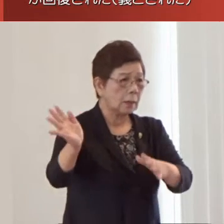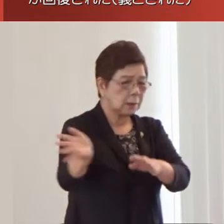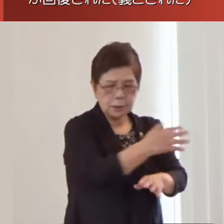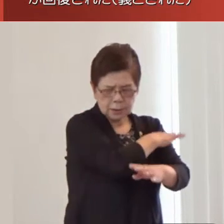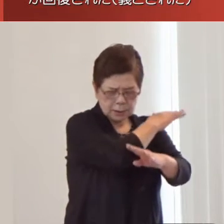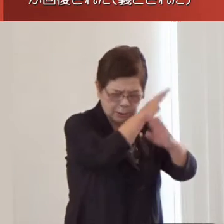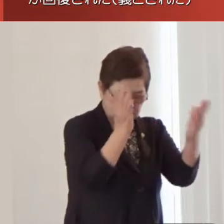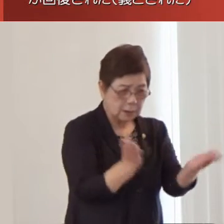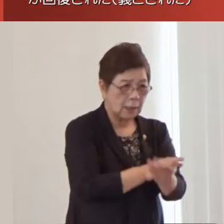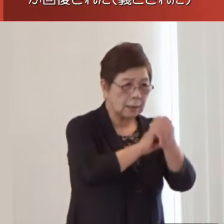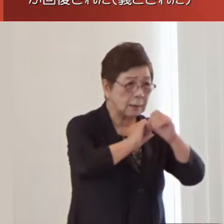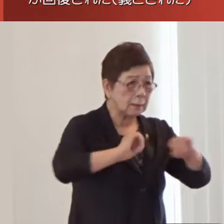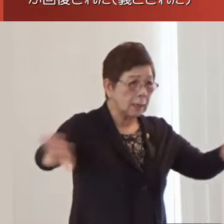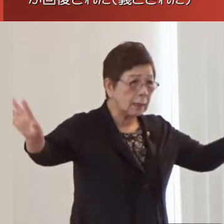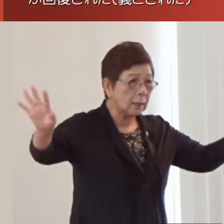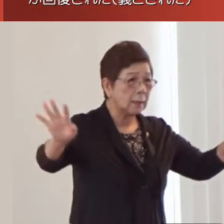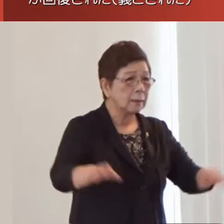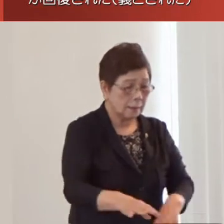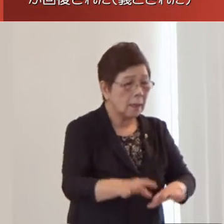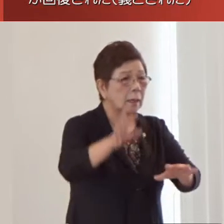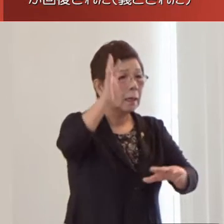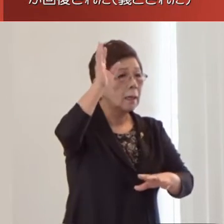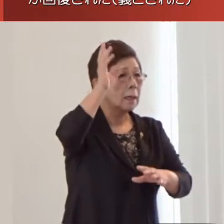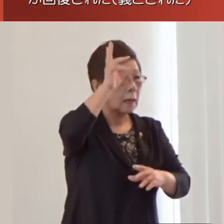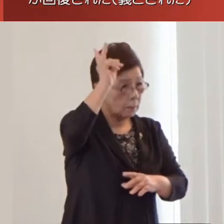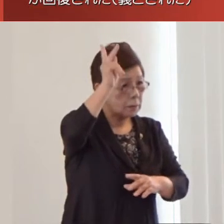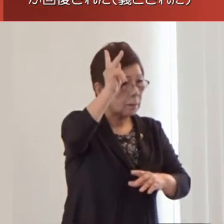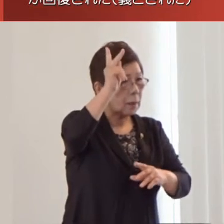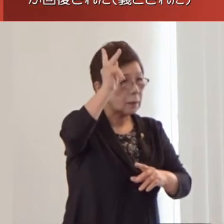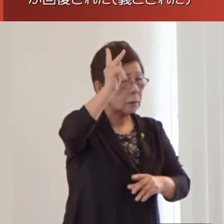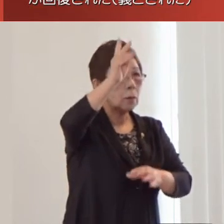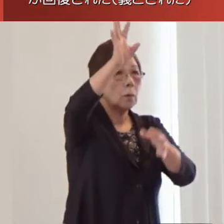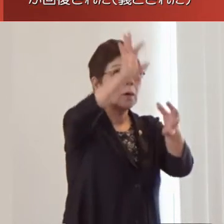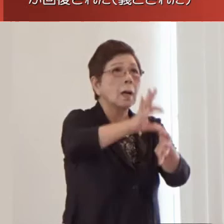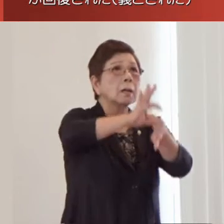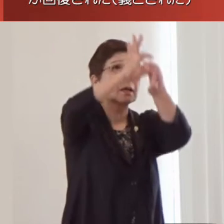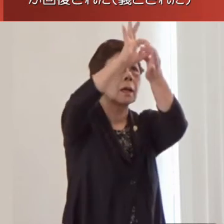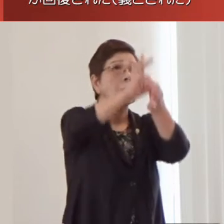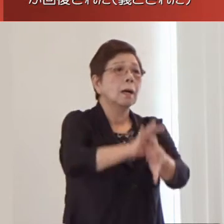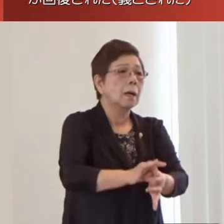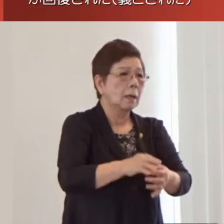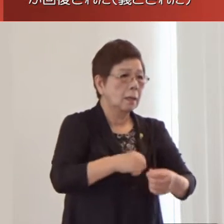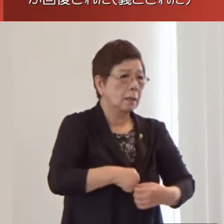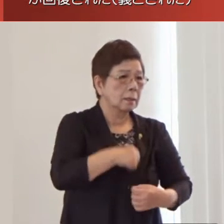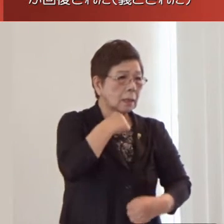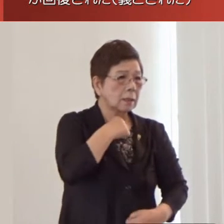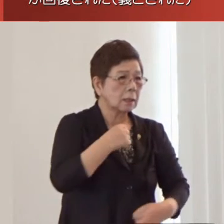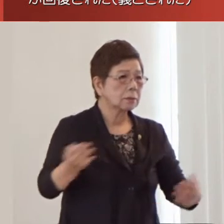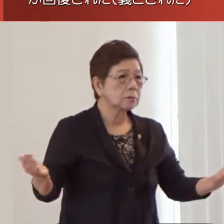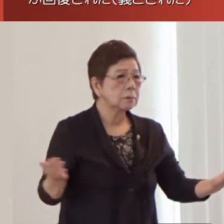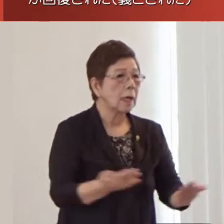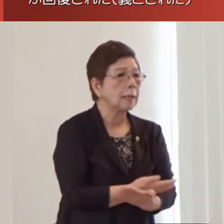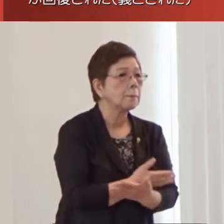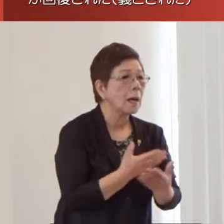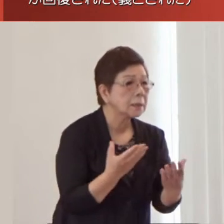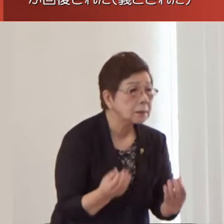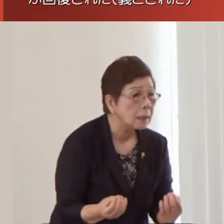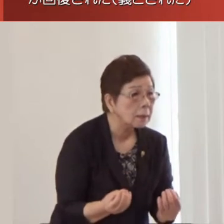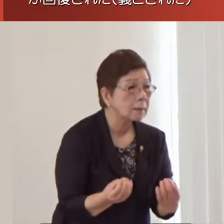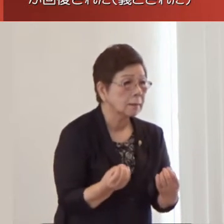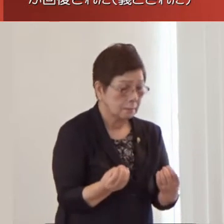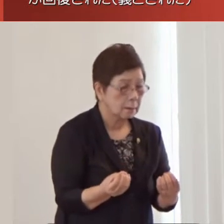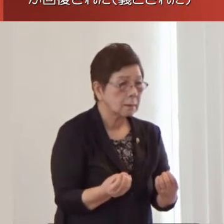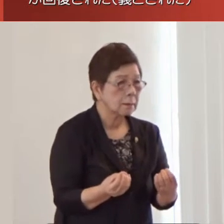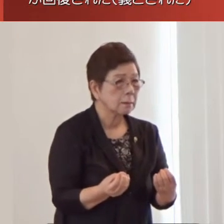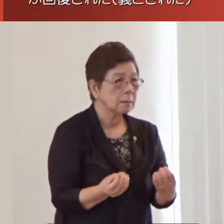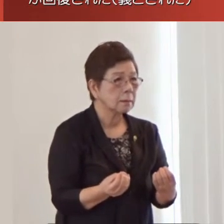るっていうのは、神と私たちの関係が正しくなりましたということです。創造主と私たちが不